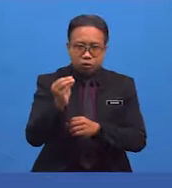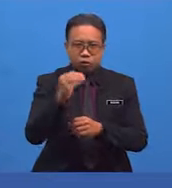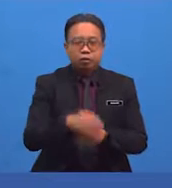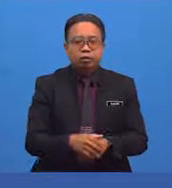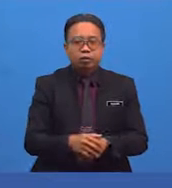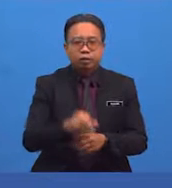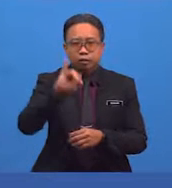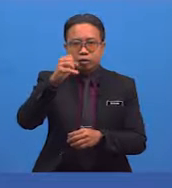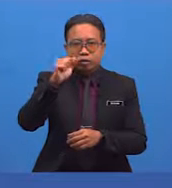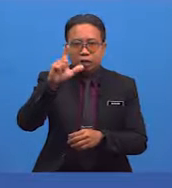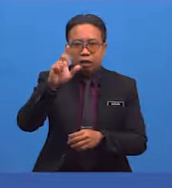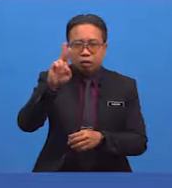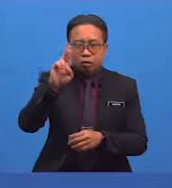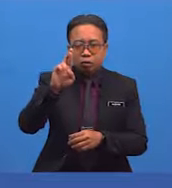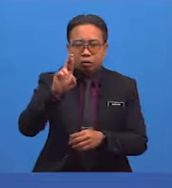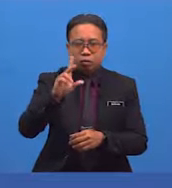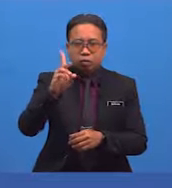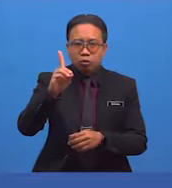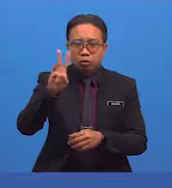dui logam.